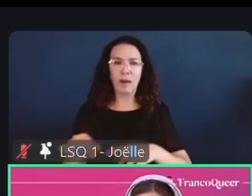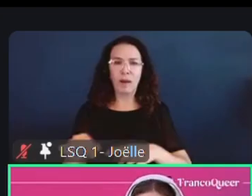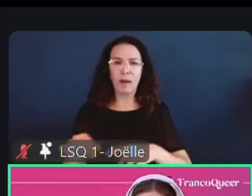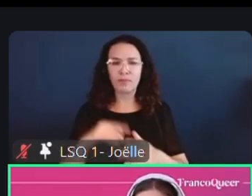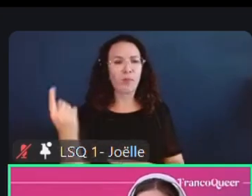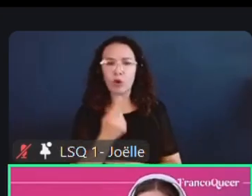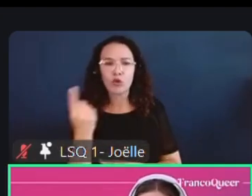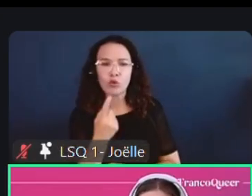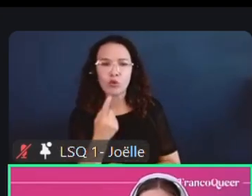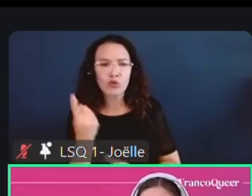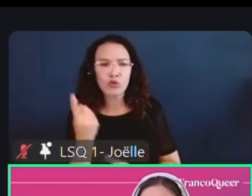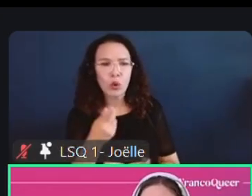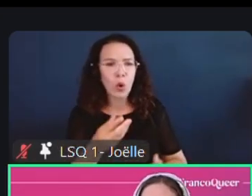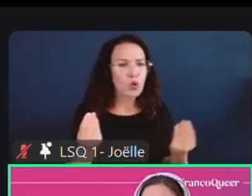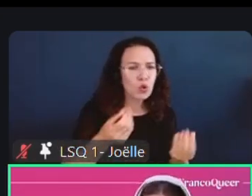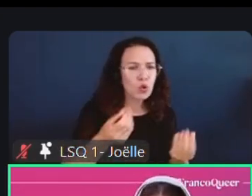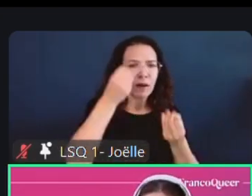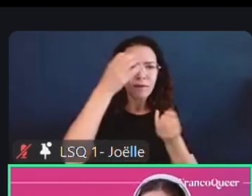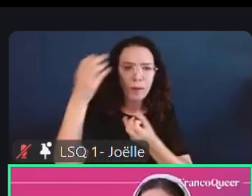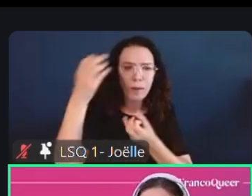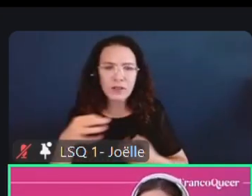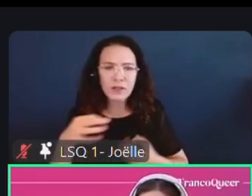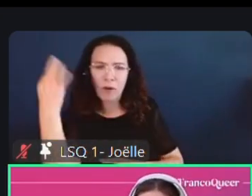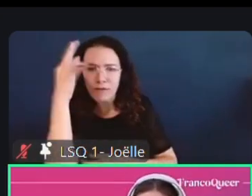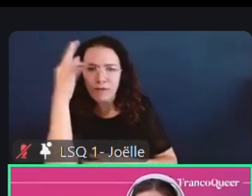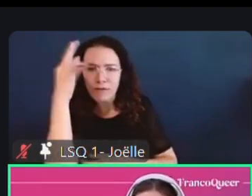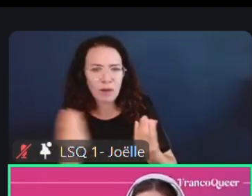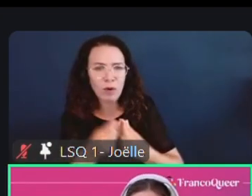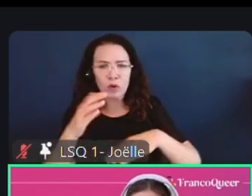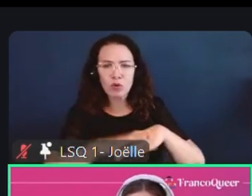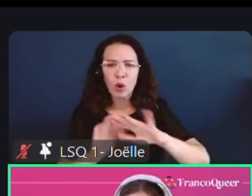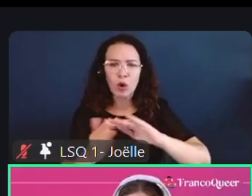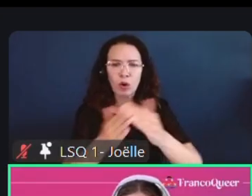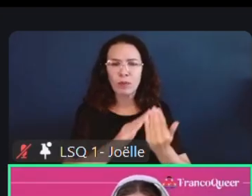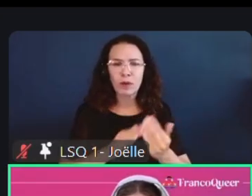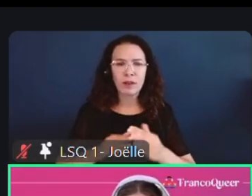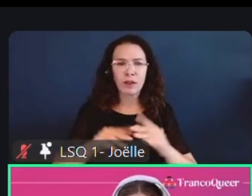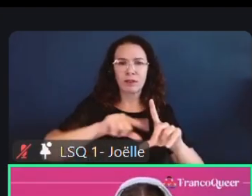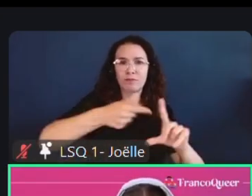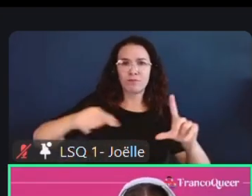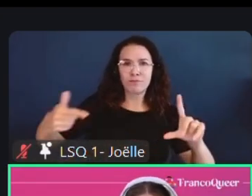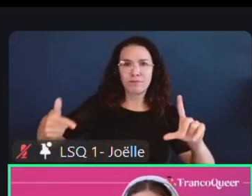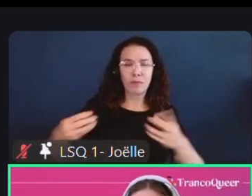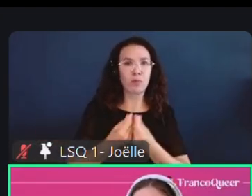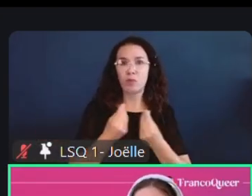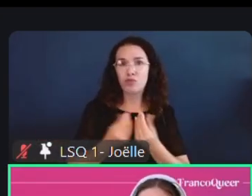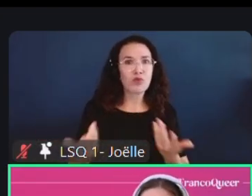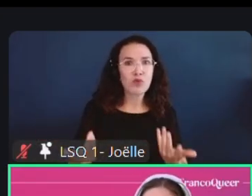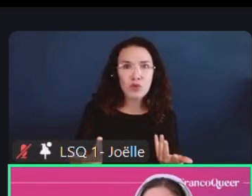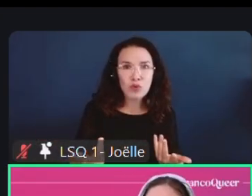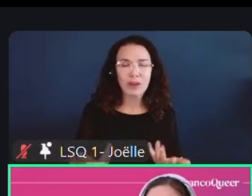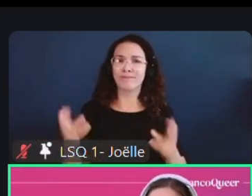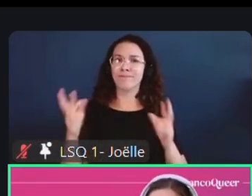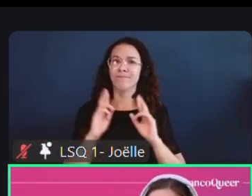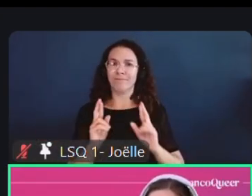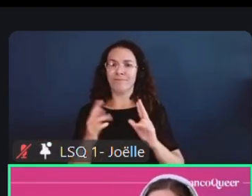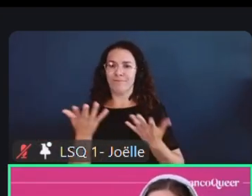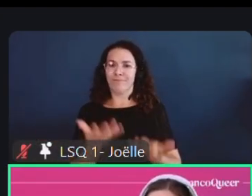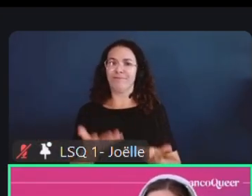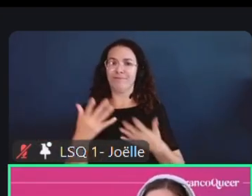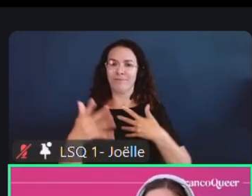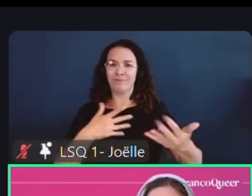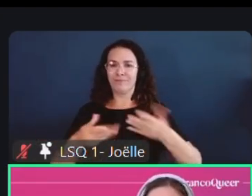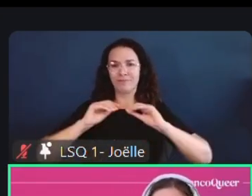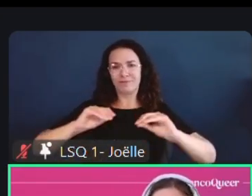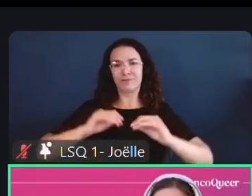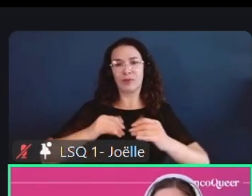pas toujours beaucoup de ressources en français sur les communautés de SLGBTQIA+. Alors, on espère qu'au terme du